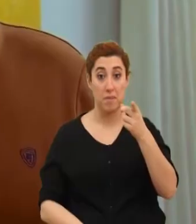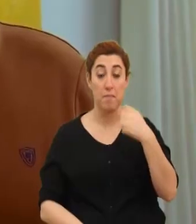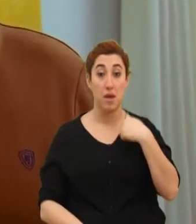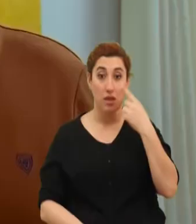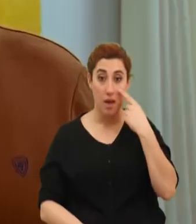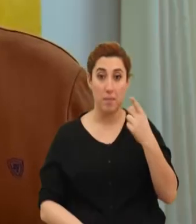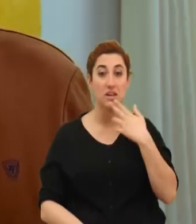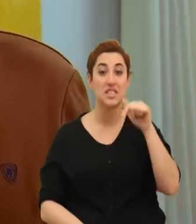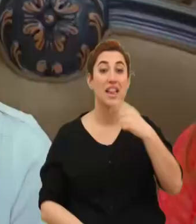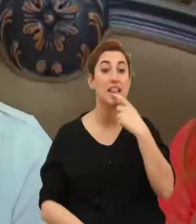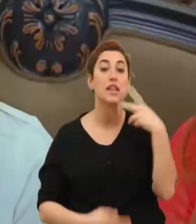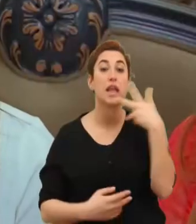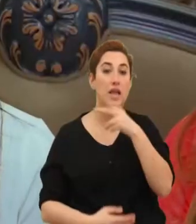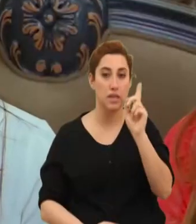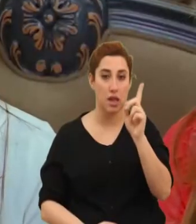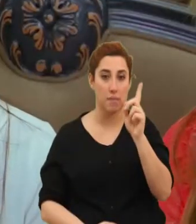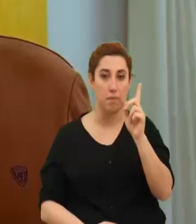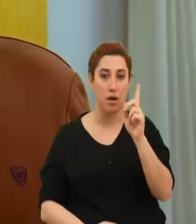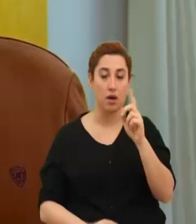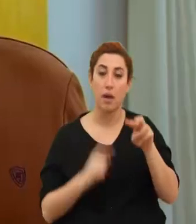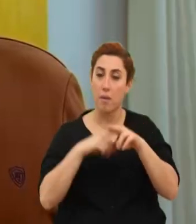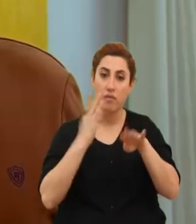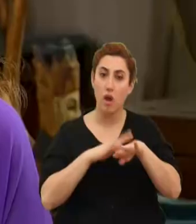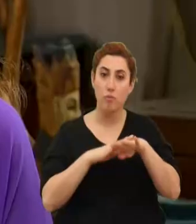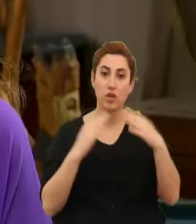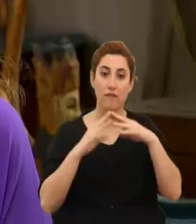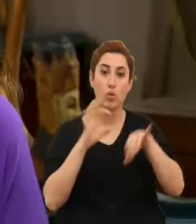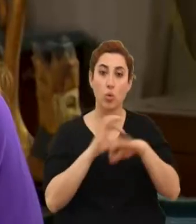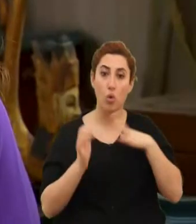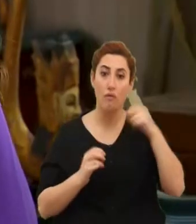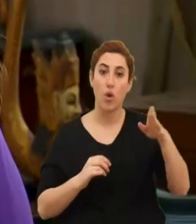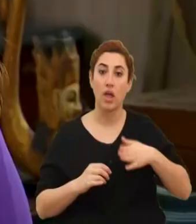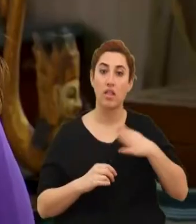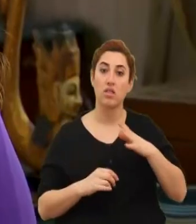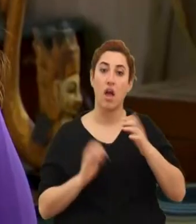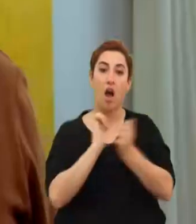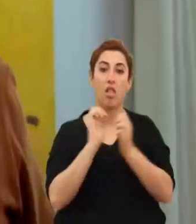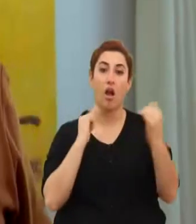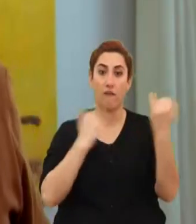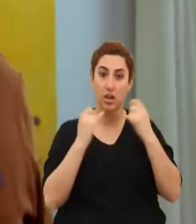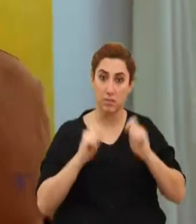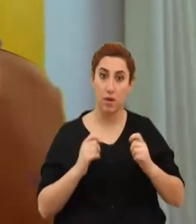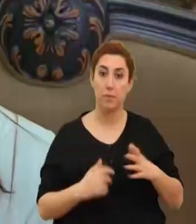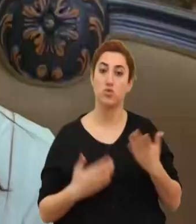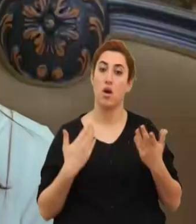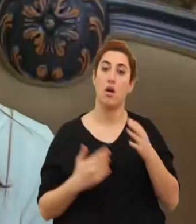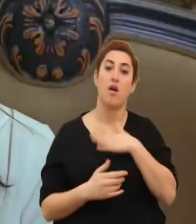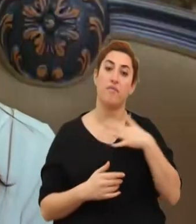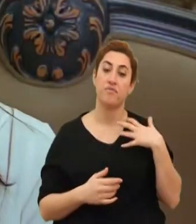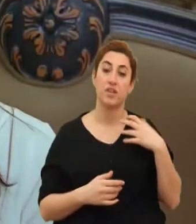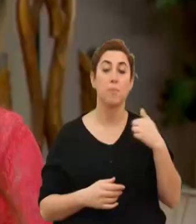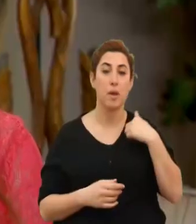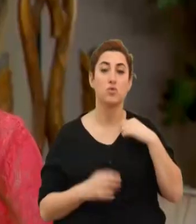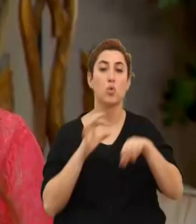Bak. Bana bak, kız senin dilini keserim ha. Ay Kemal'im ne yapıyorsun? Evde doktor var. Onun yanında aile kavgası mı yapacağız? Aa